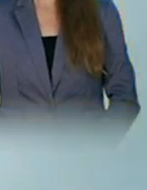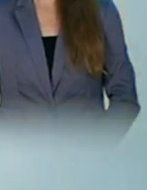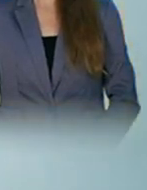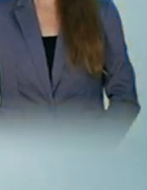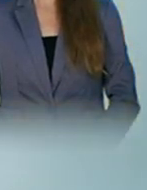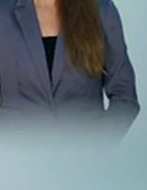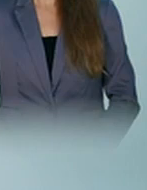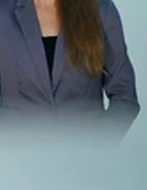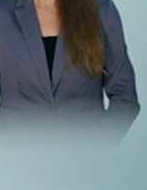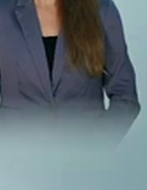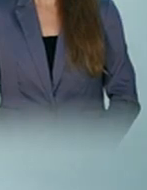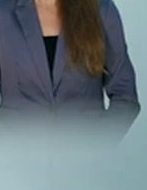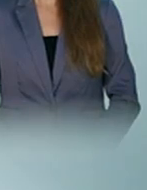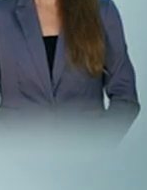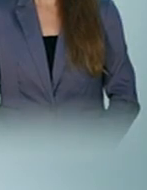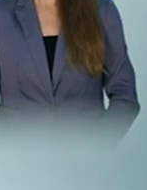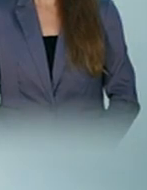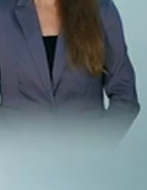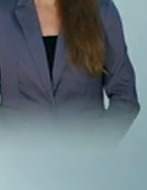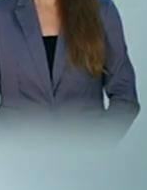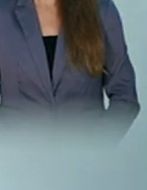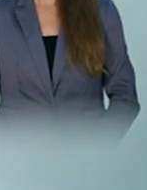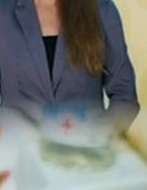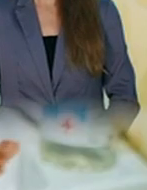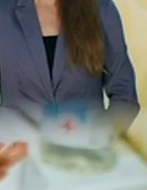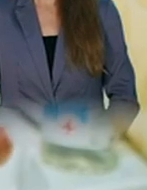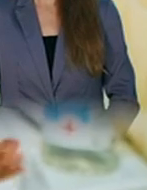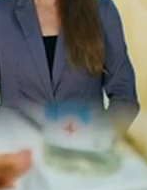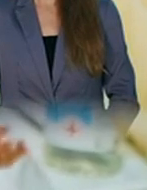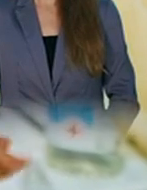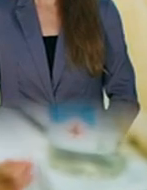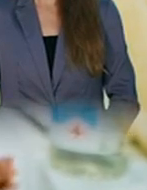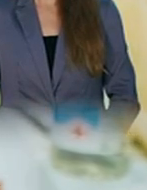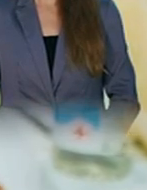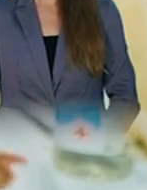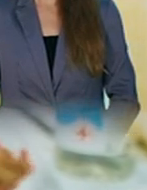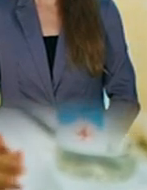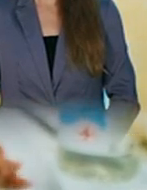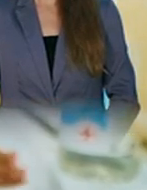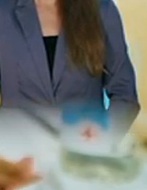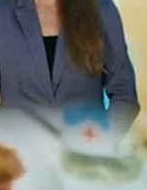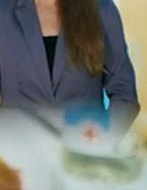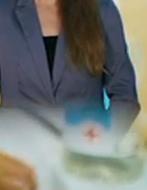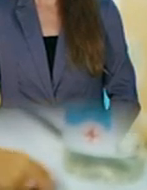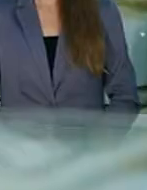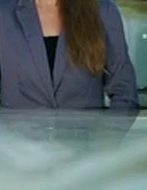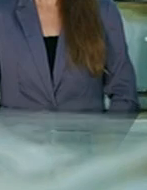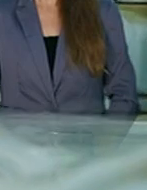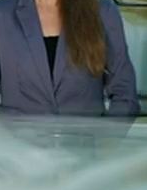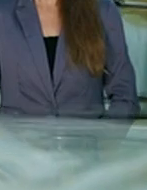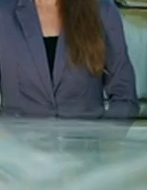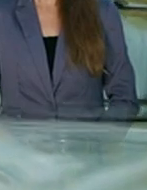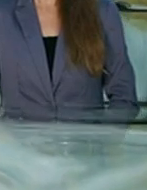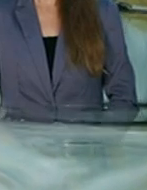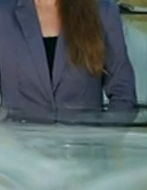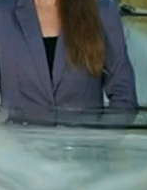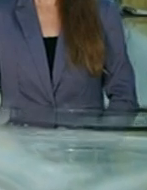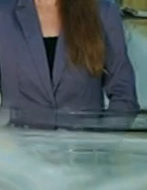жуу – COVID-19 вирусының таралуын болдырмаудың маңызды әдістерінің бірі.